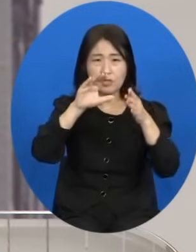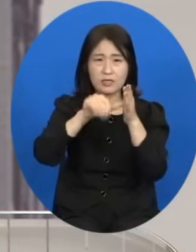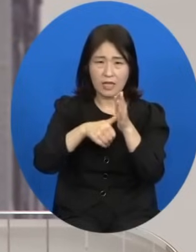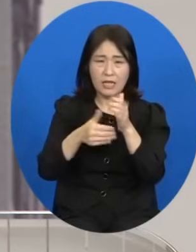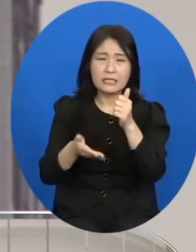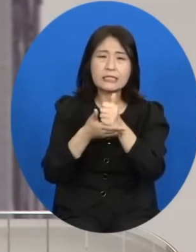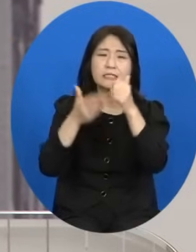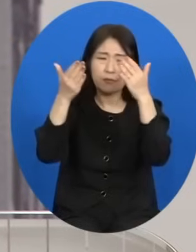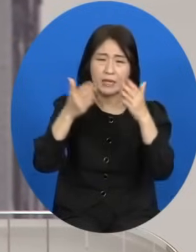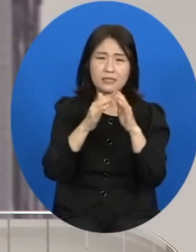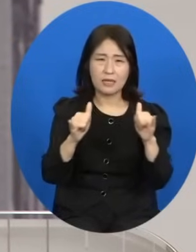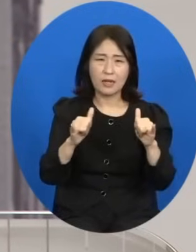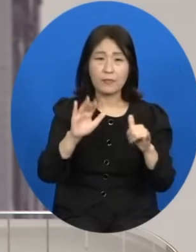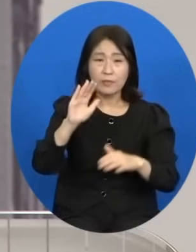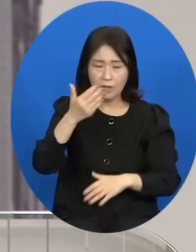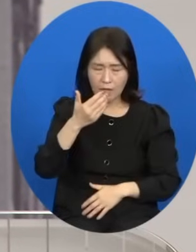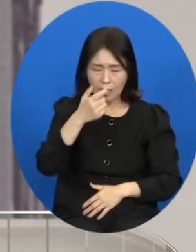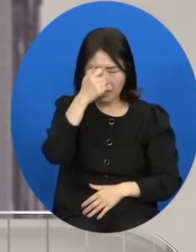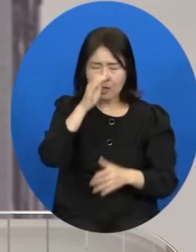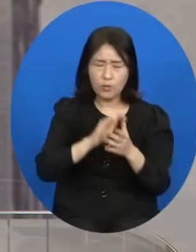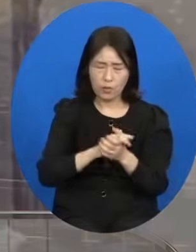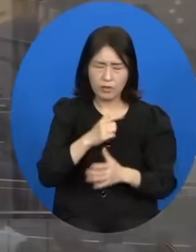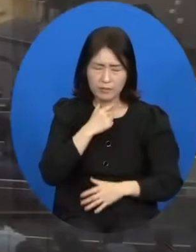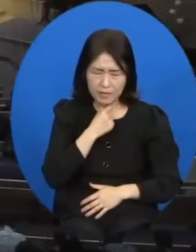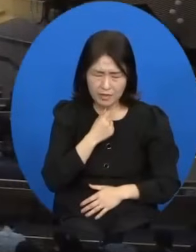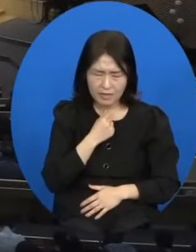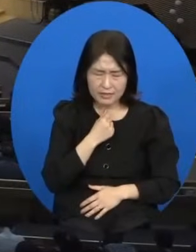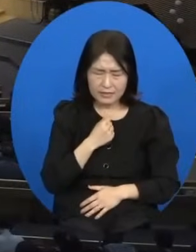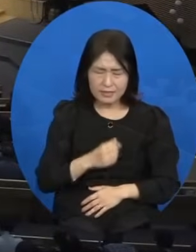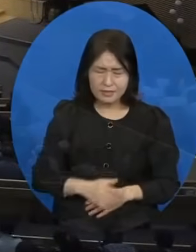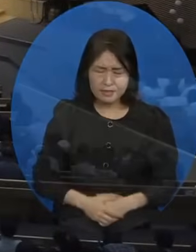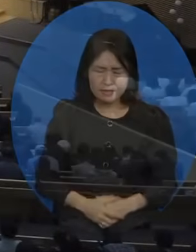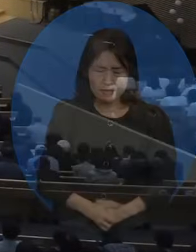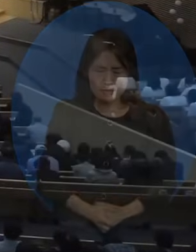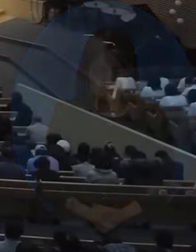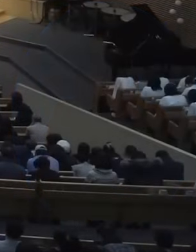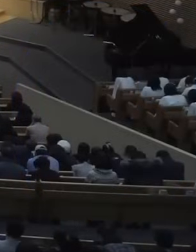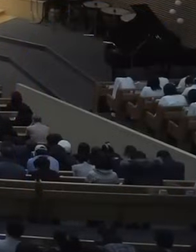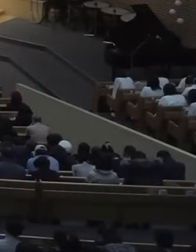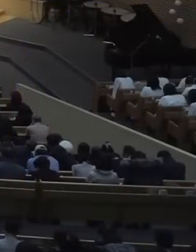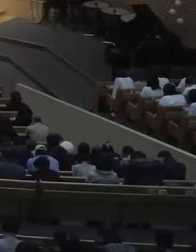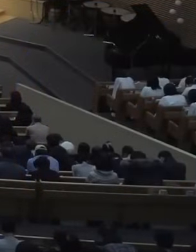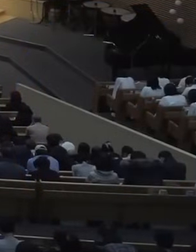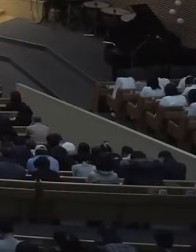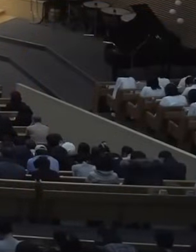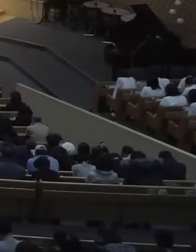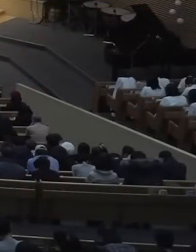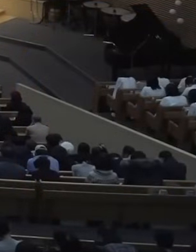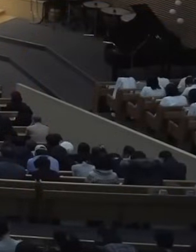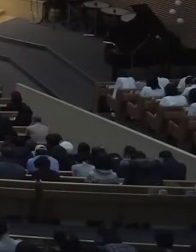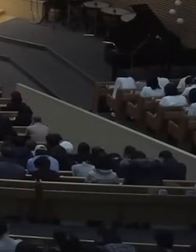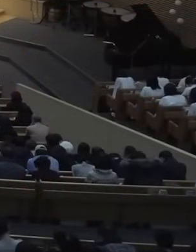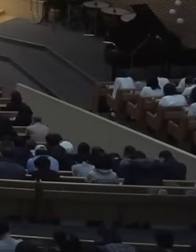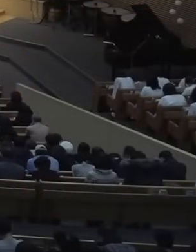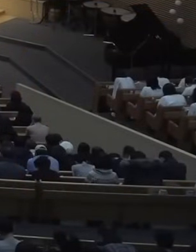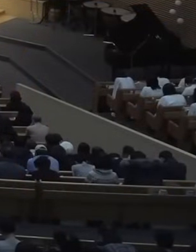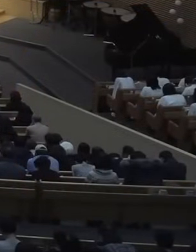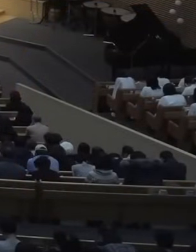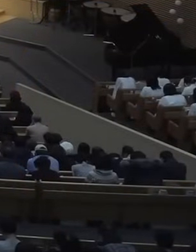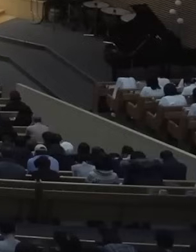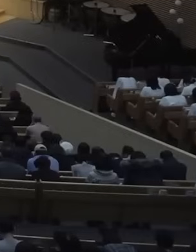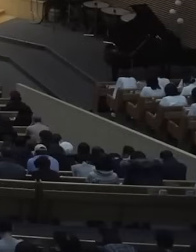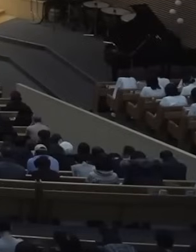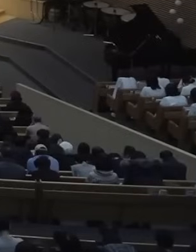달라고 우리 함께 통성으로 기도하겠습니다 아버지 하나님 감사합니다 주님의 끝 감사합니다 아버지 우리가 무슨